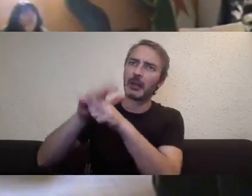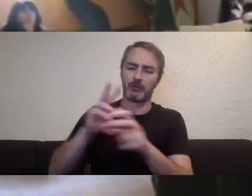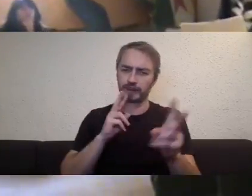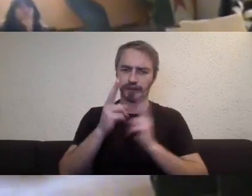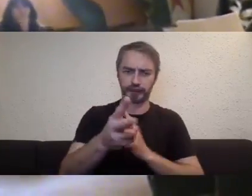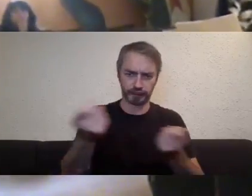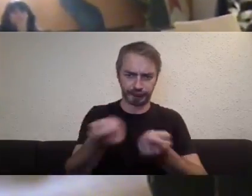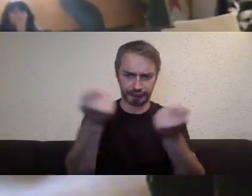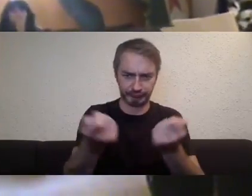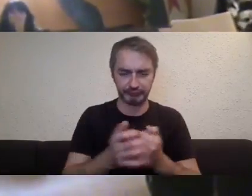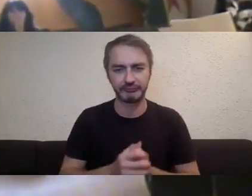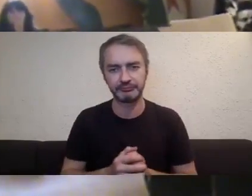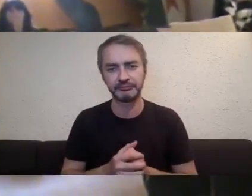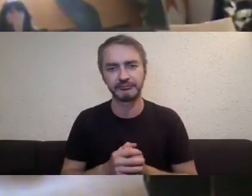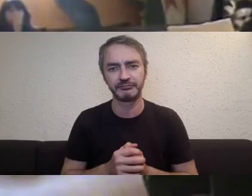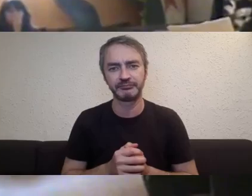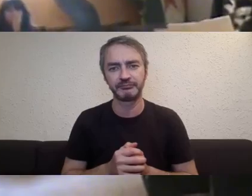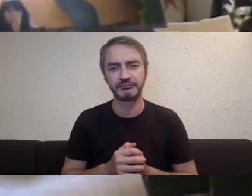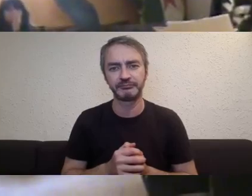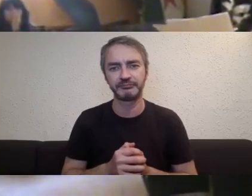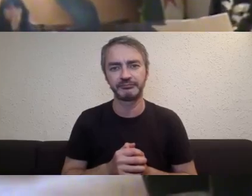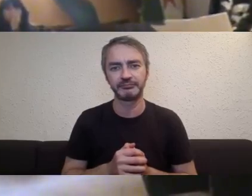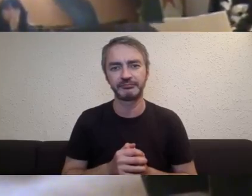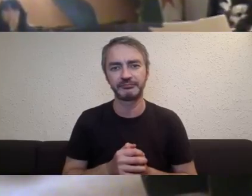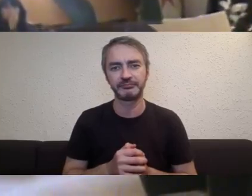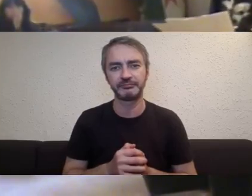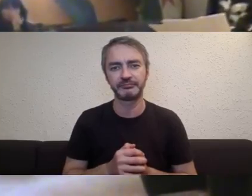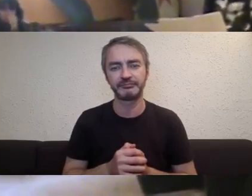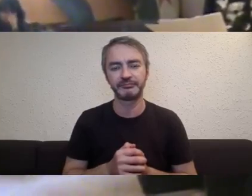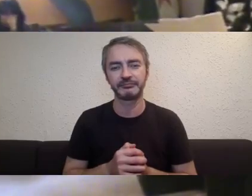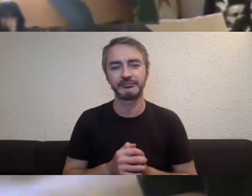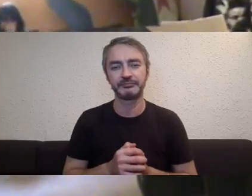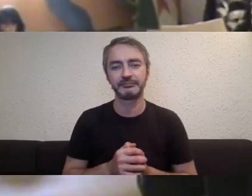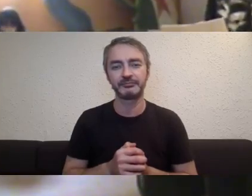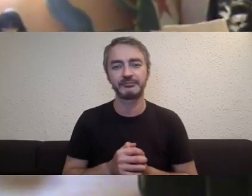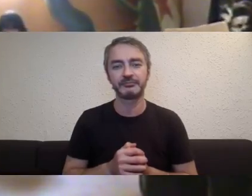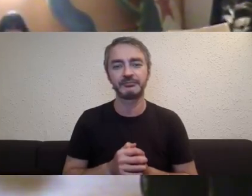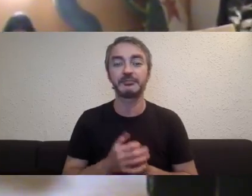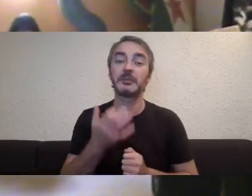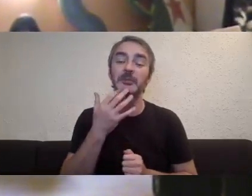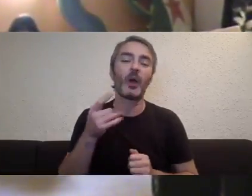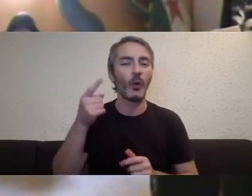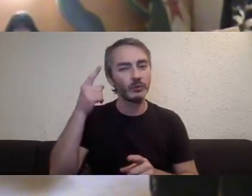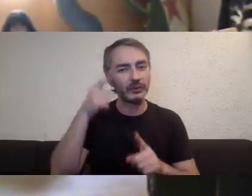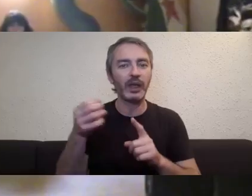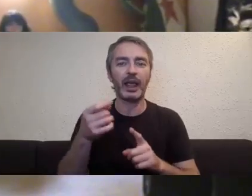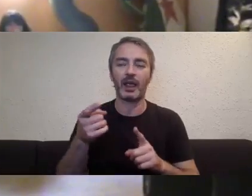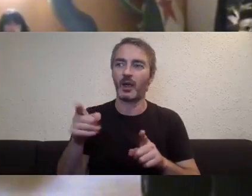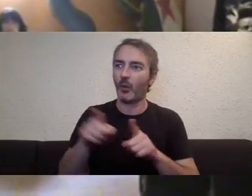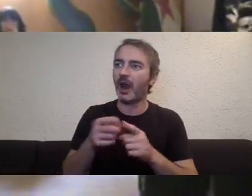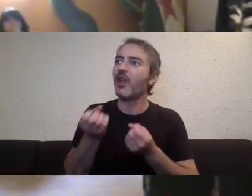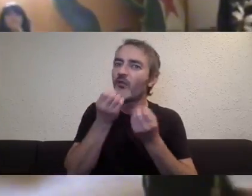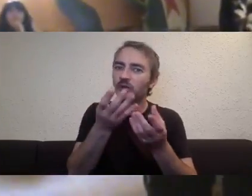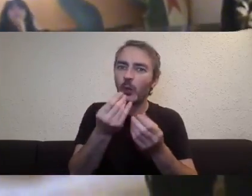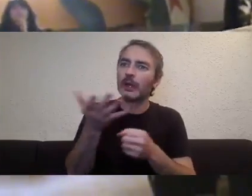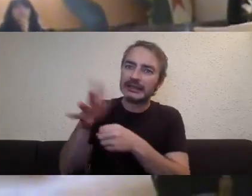planteja com un òrgan d'expressió de l'Assemblea d'Ocupes, no? Per llavors primigènia Assemblea d'Ocupes, no? Com